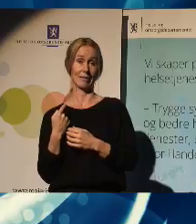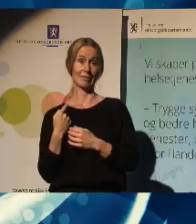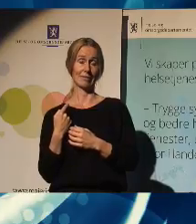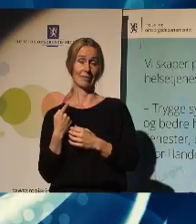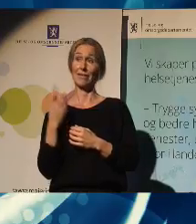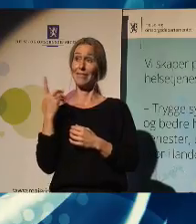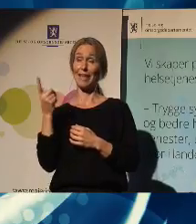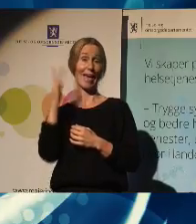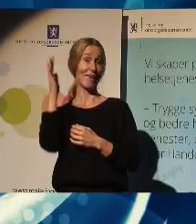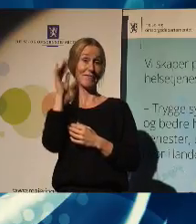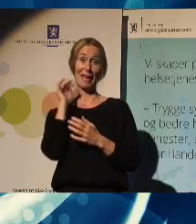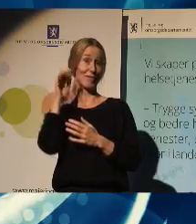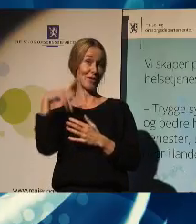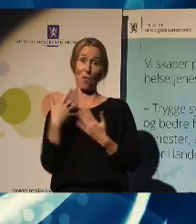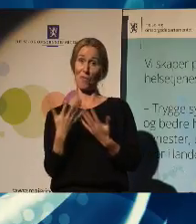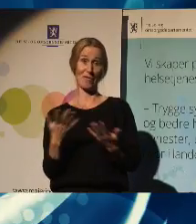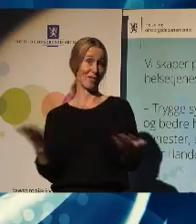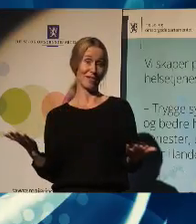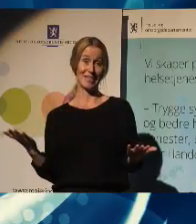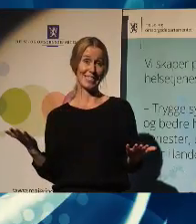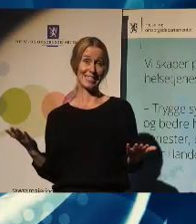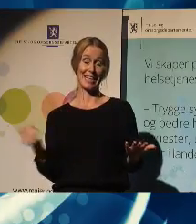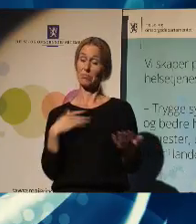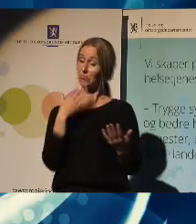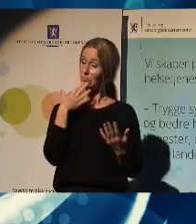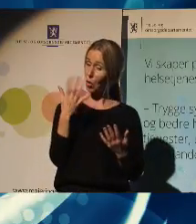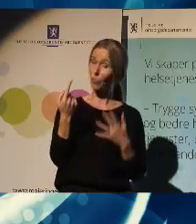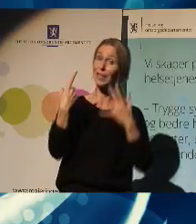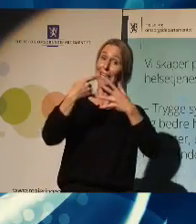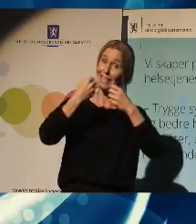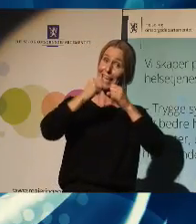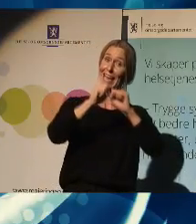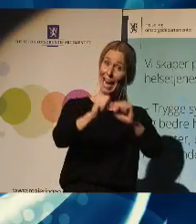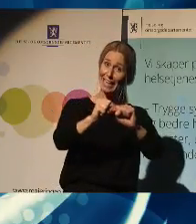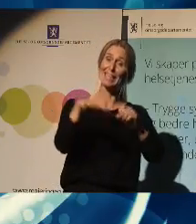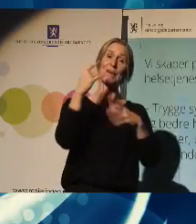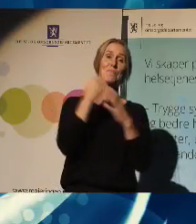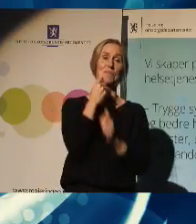Det tenker vi ikke på, kanskje. Godt integrert må vi i hvert fall si at han